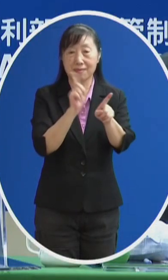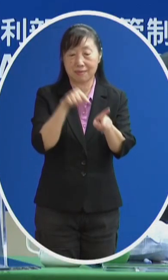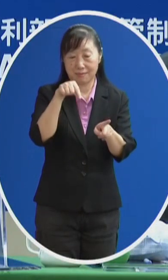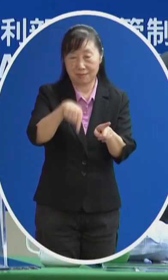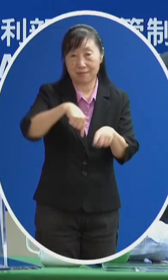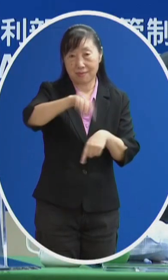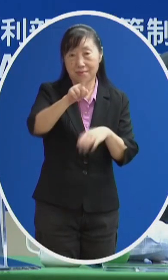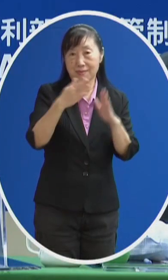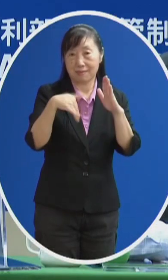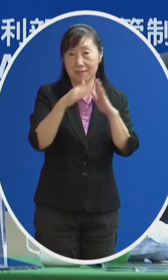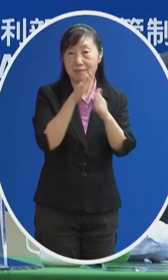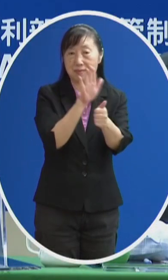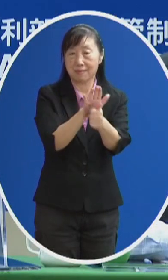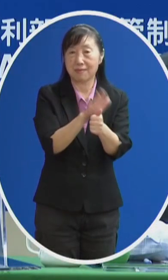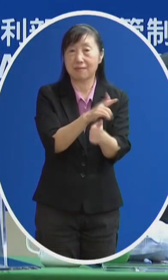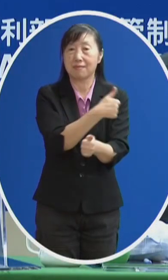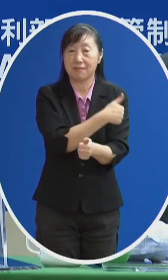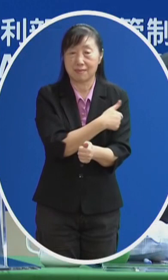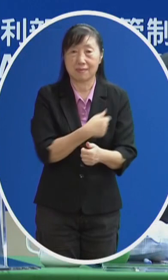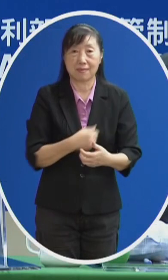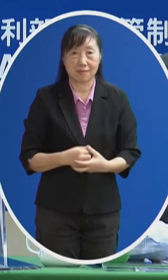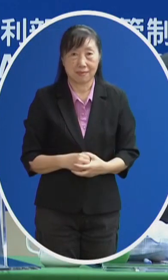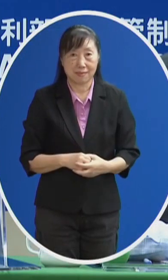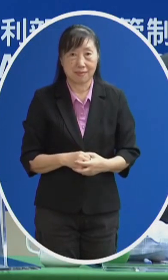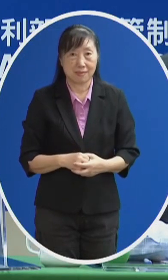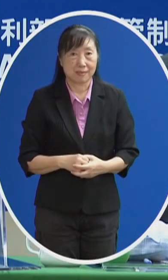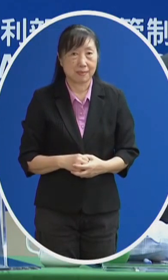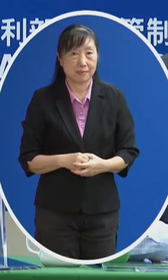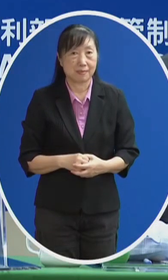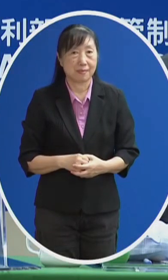的方式好来做，